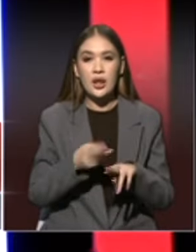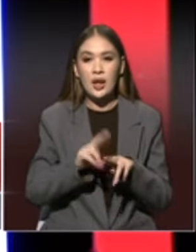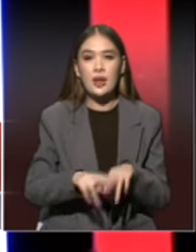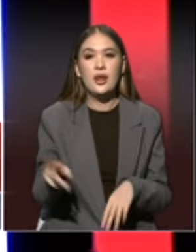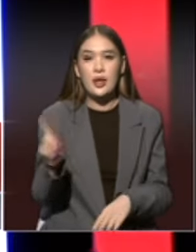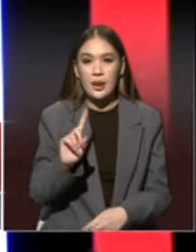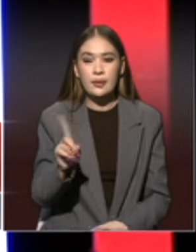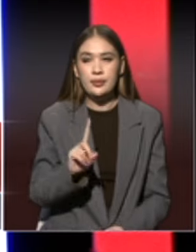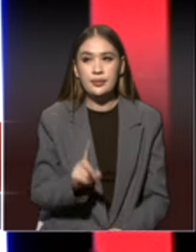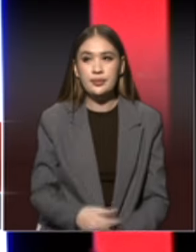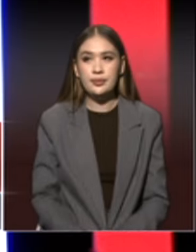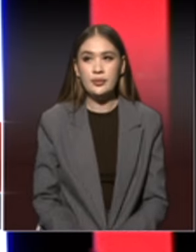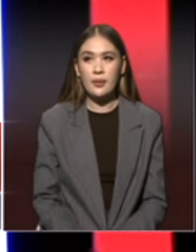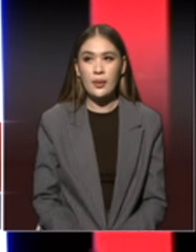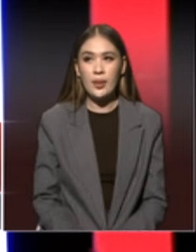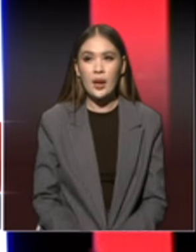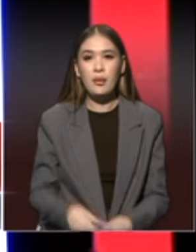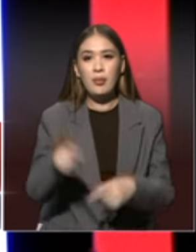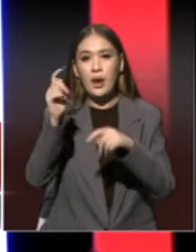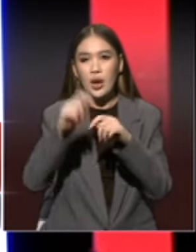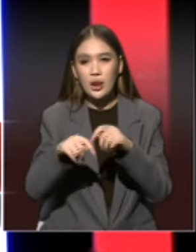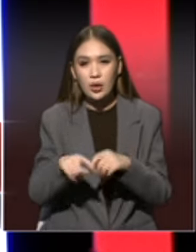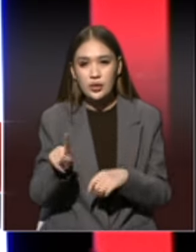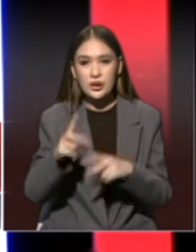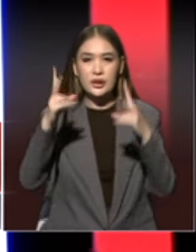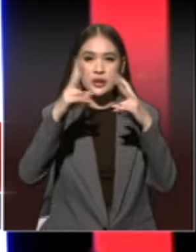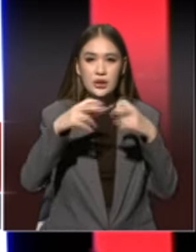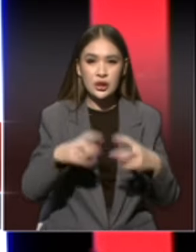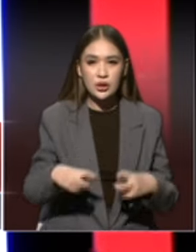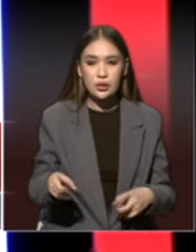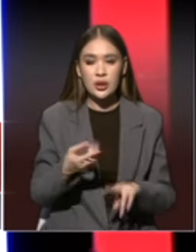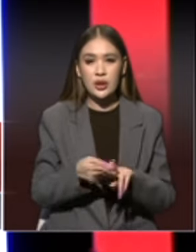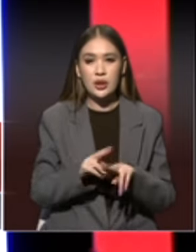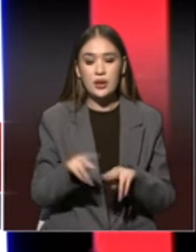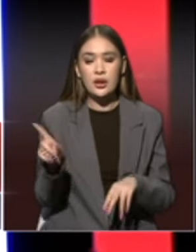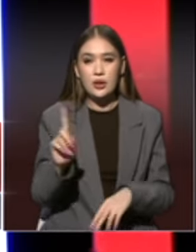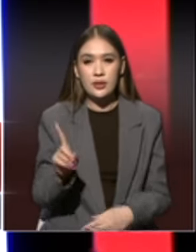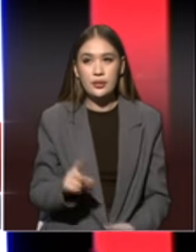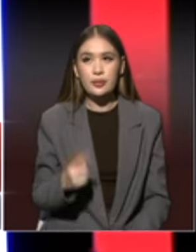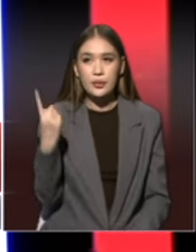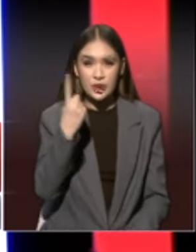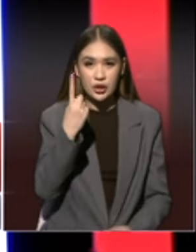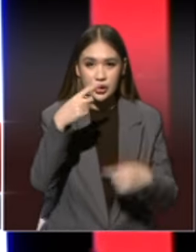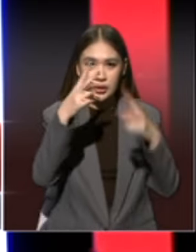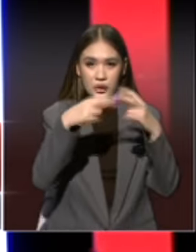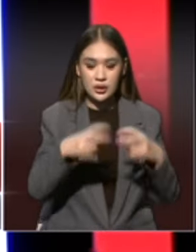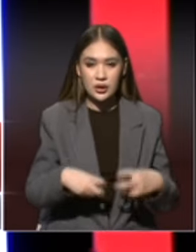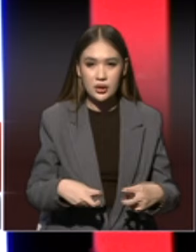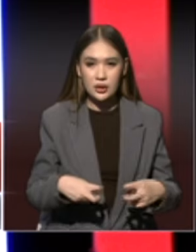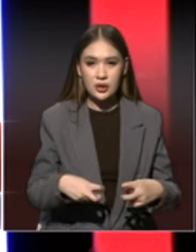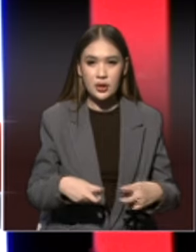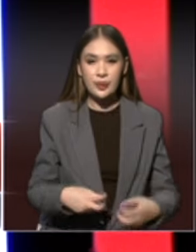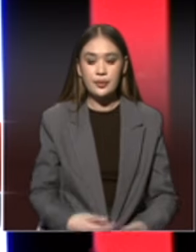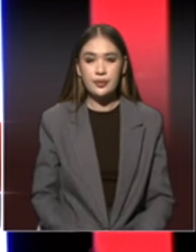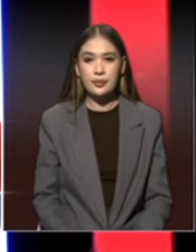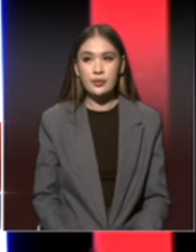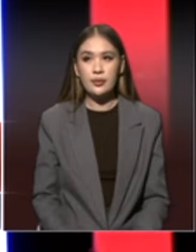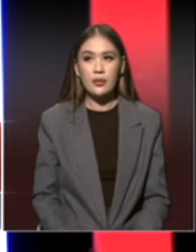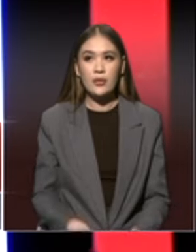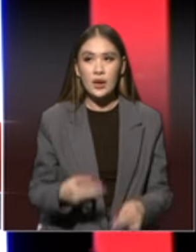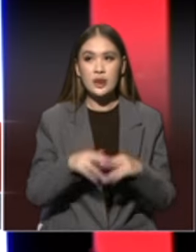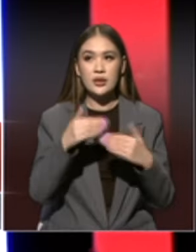Техникалық тексеру? Бағалау деген не? Тексеру деген не? Бағалау енді нәтижесінде. Бірінші тексереді, иә? Бірінші мына үй деп, иә? Сіз айтып отырсыз